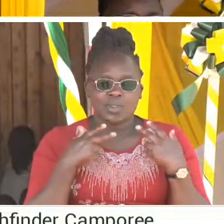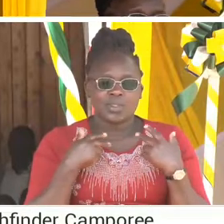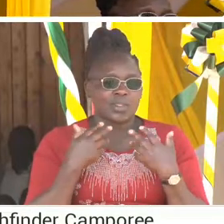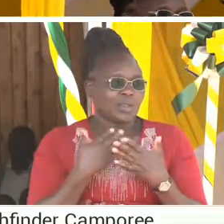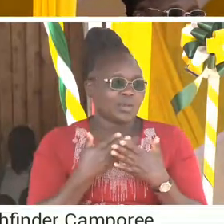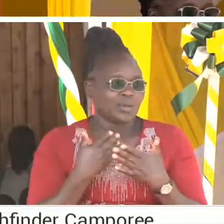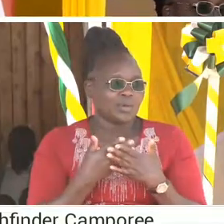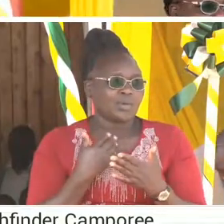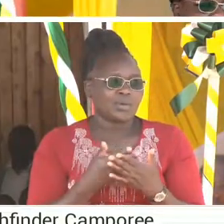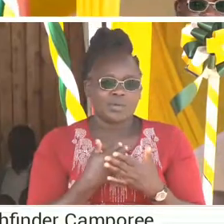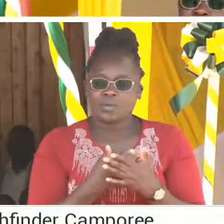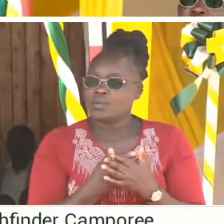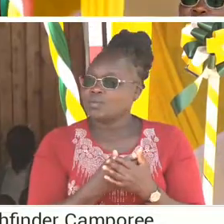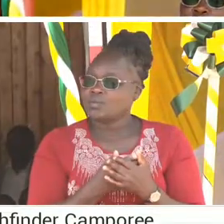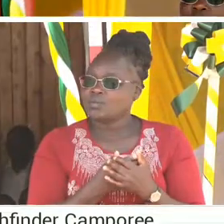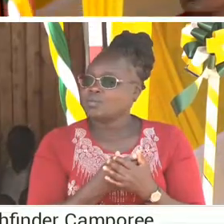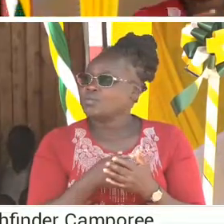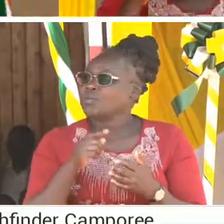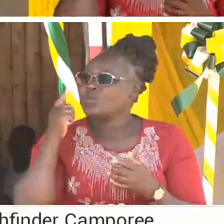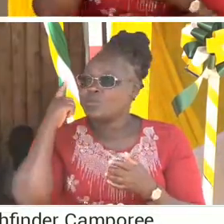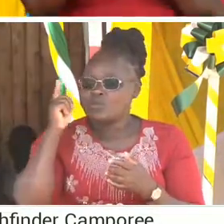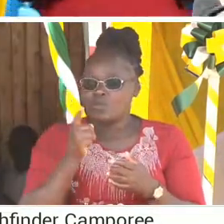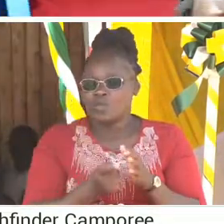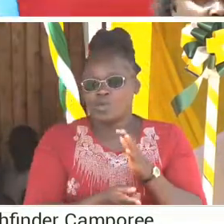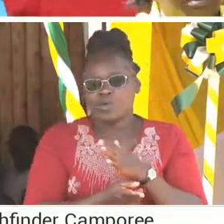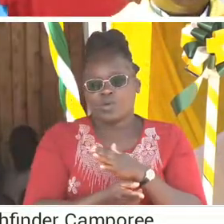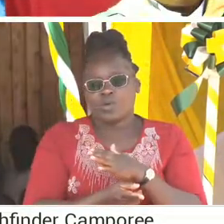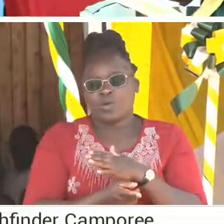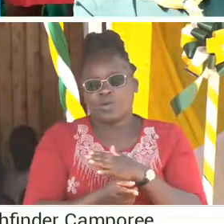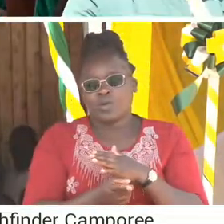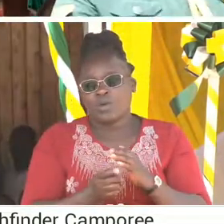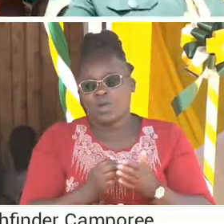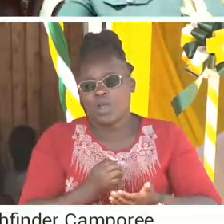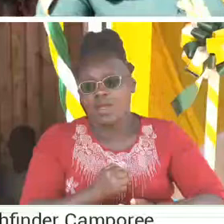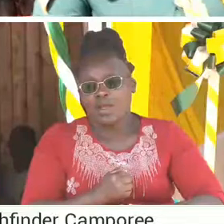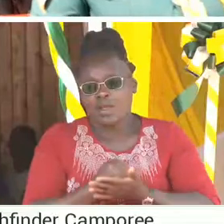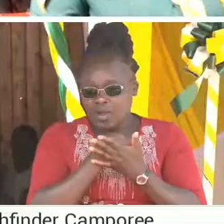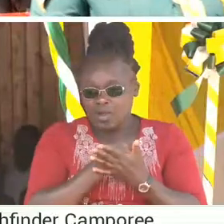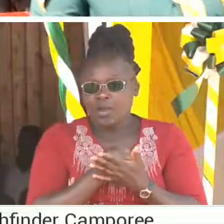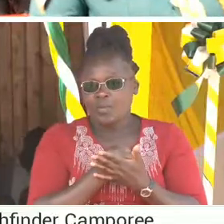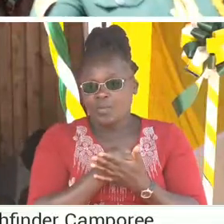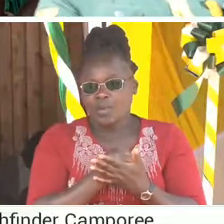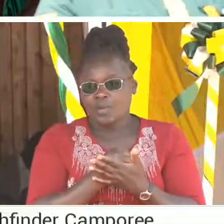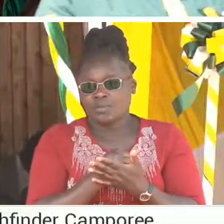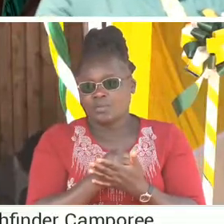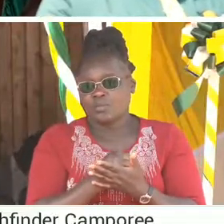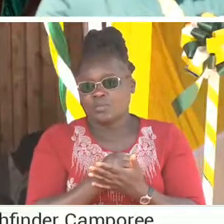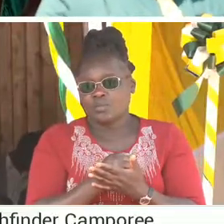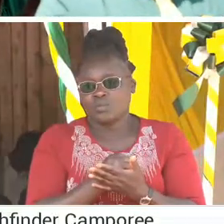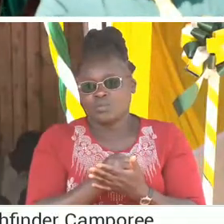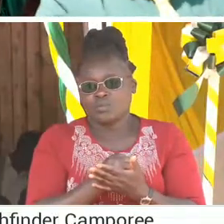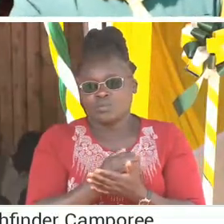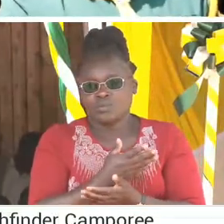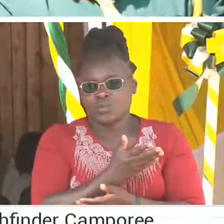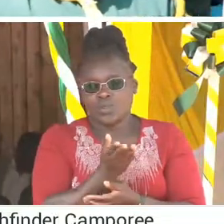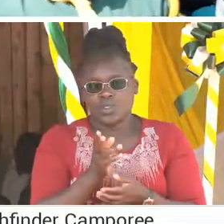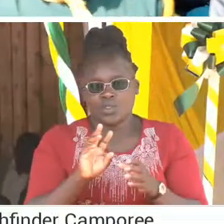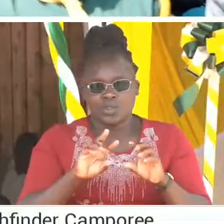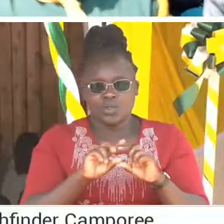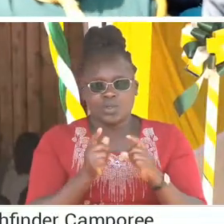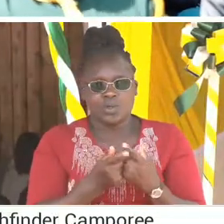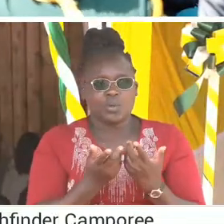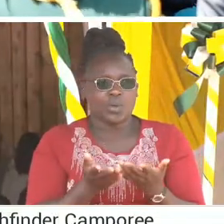siku zote ili uendelee kuongoza kikundi ya youth mpaka wafikishe kule mbinguni. Ebu